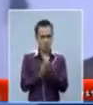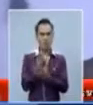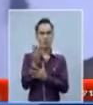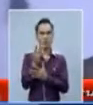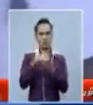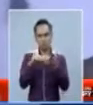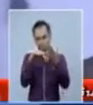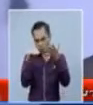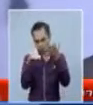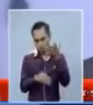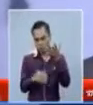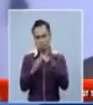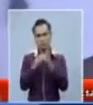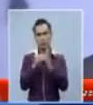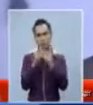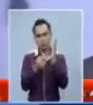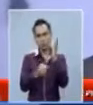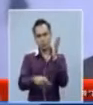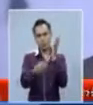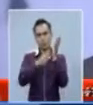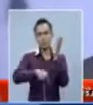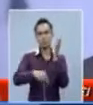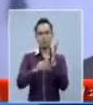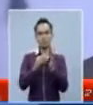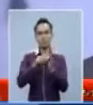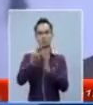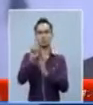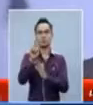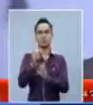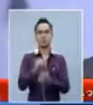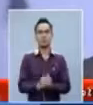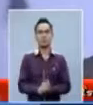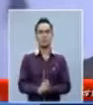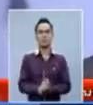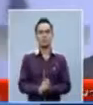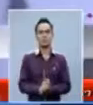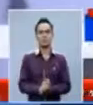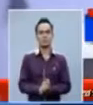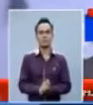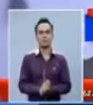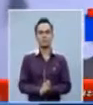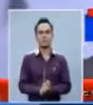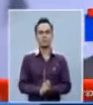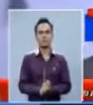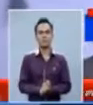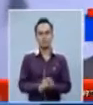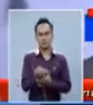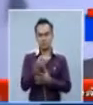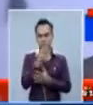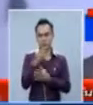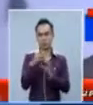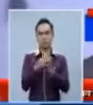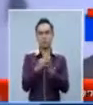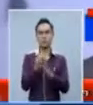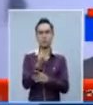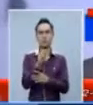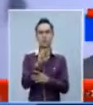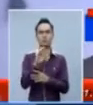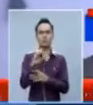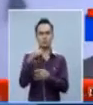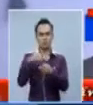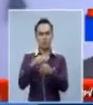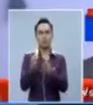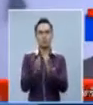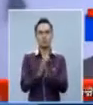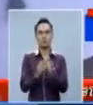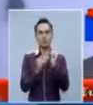ให้ไปอยู่ในลีกภูมิภาคดิวิชั่น2ค่ะ เรากำหนดในคลับไลเซนซิ่งซึ่ง FC กำหนดไว้อย่างเนี่ยเราจะให้ท่านดำเนินการ